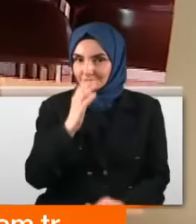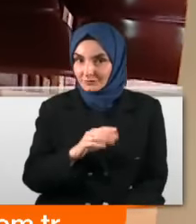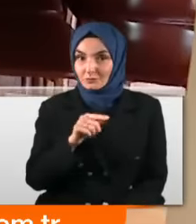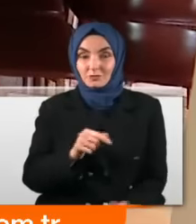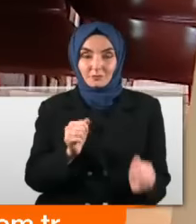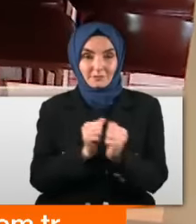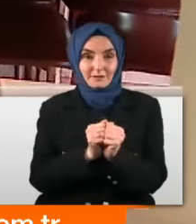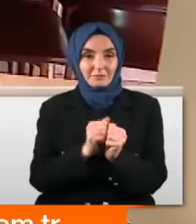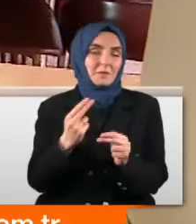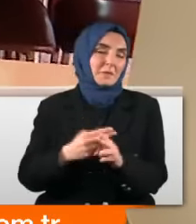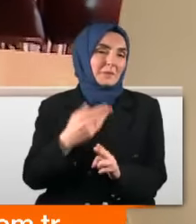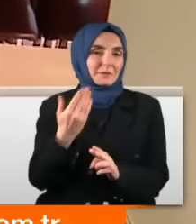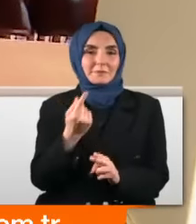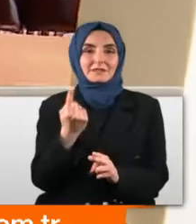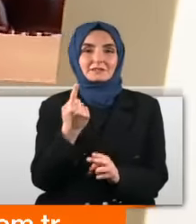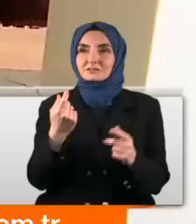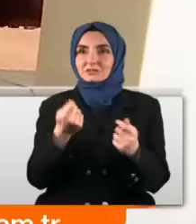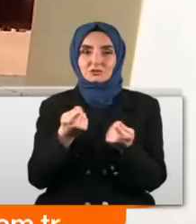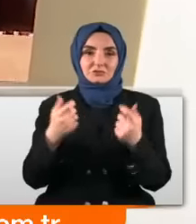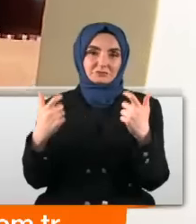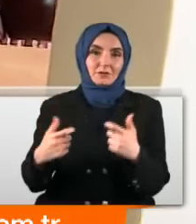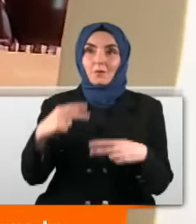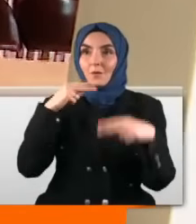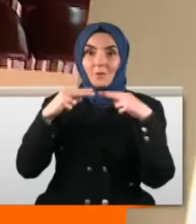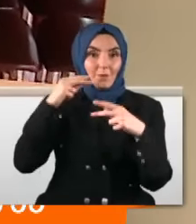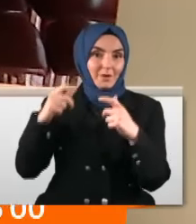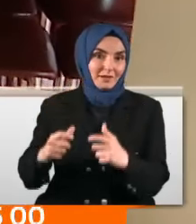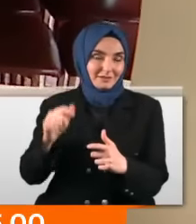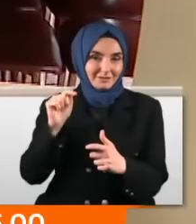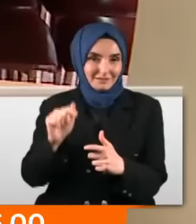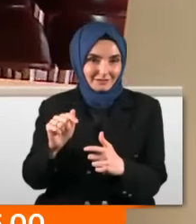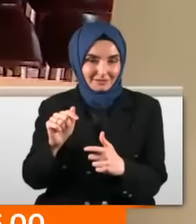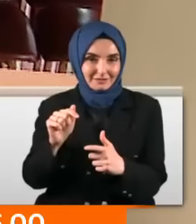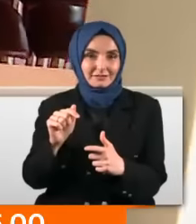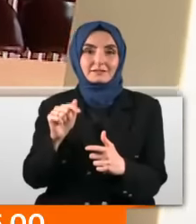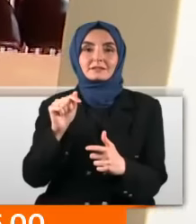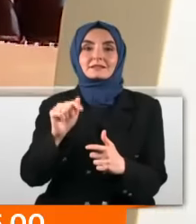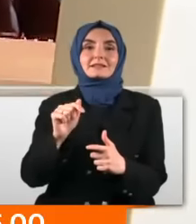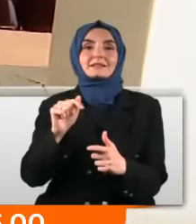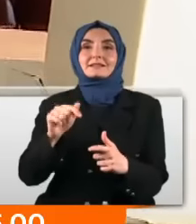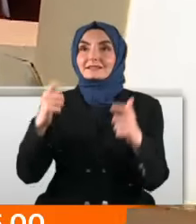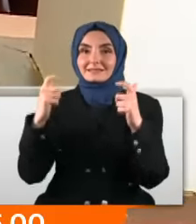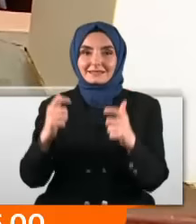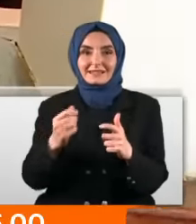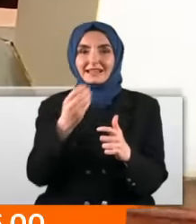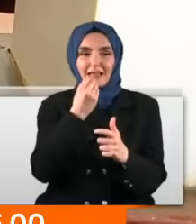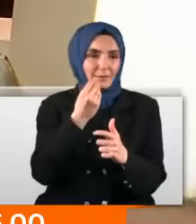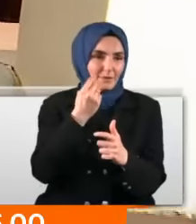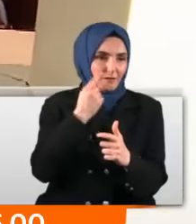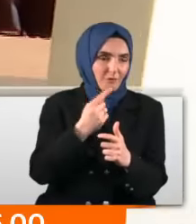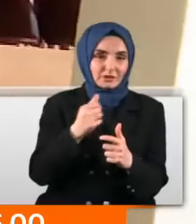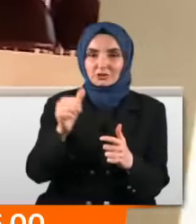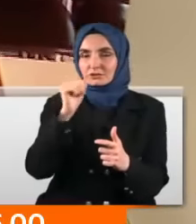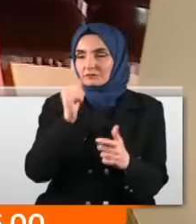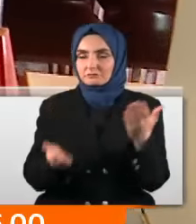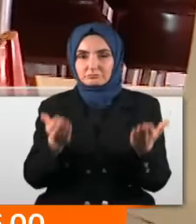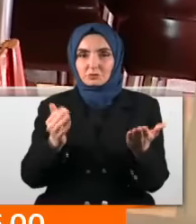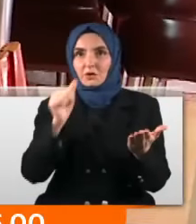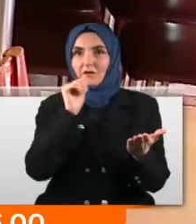yerinde mesela lokantada yiyecekten çok içecek satılıysa, yani KDV oranı düşük bir ürün satılıysa, işte bu